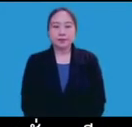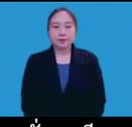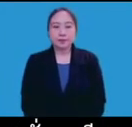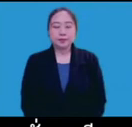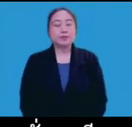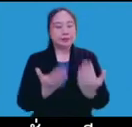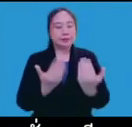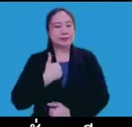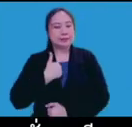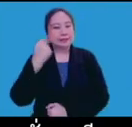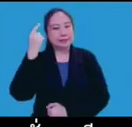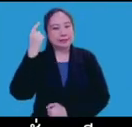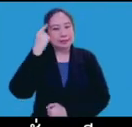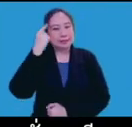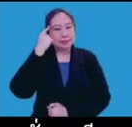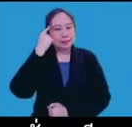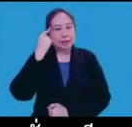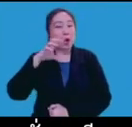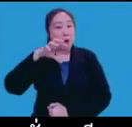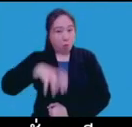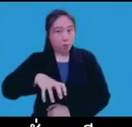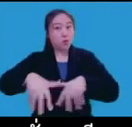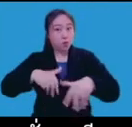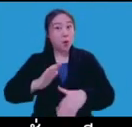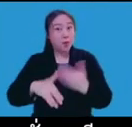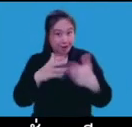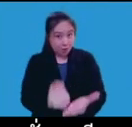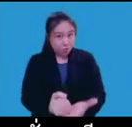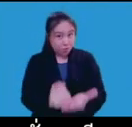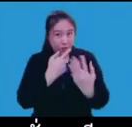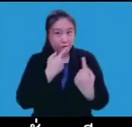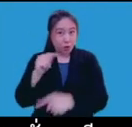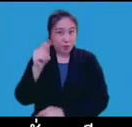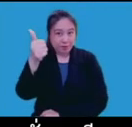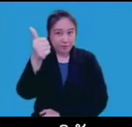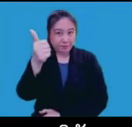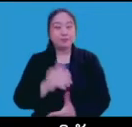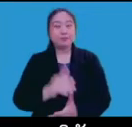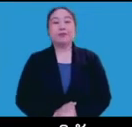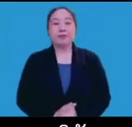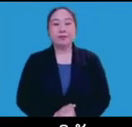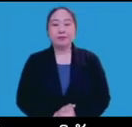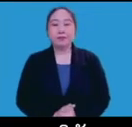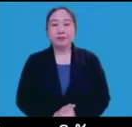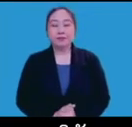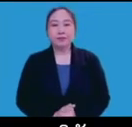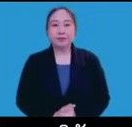ครับผมอันนี้คิดว่าไม่ทราบกรมการพัฒนาชุมชนจะช่วยกรุณาตอบได้ไหมครับ